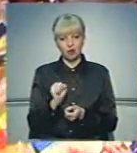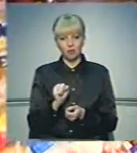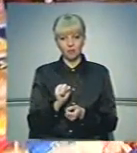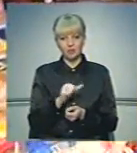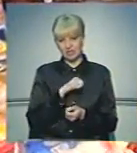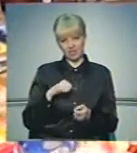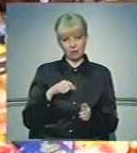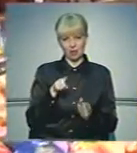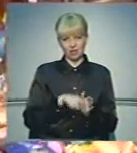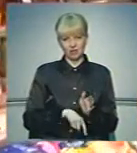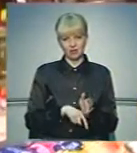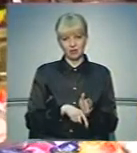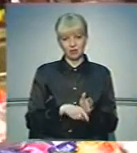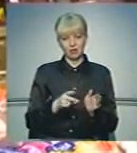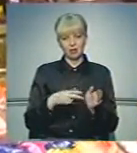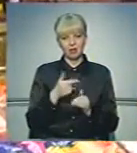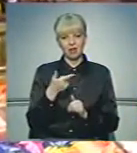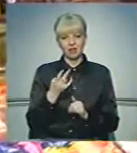Там дешевше, 8